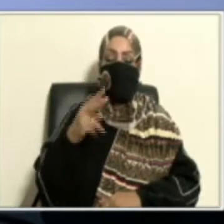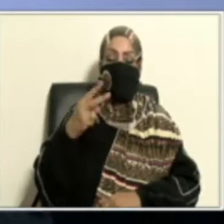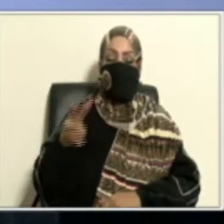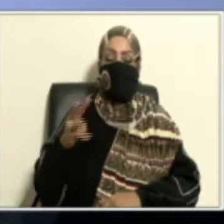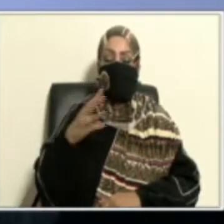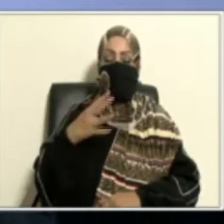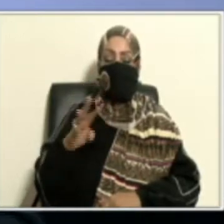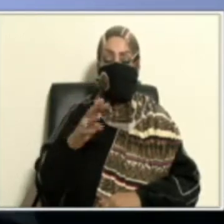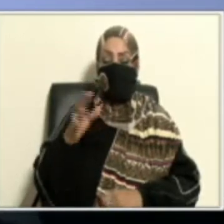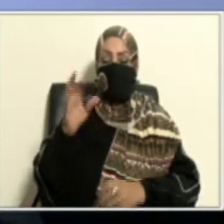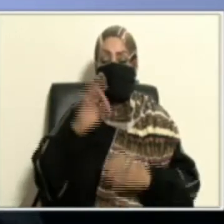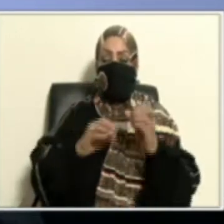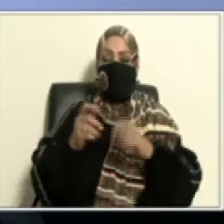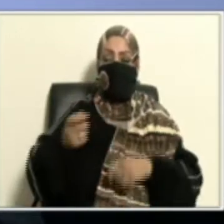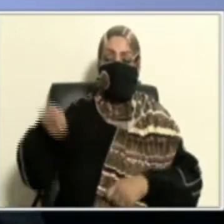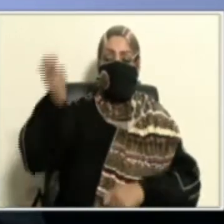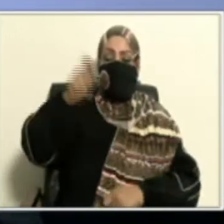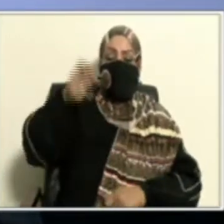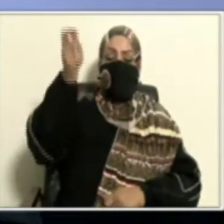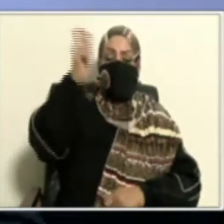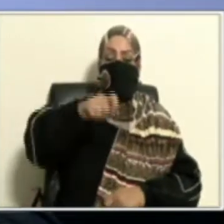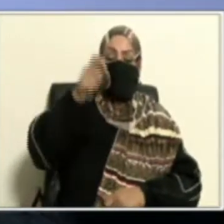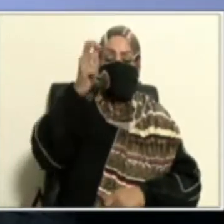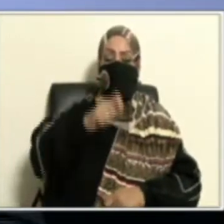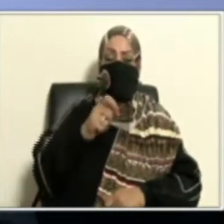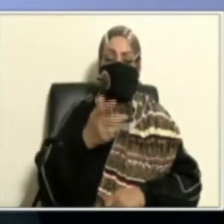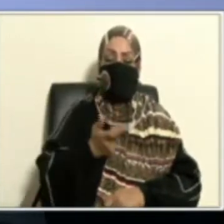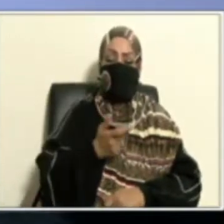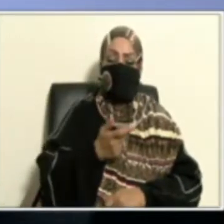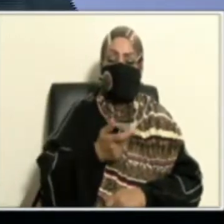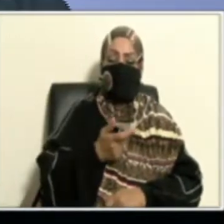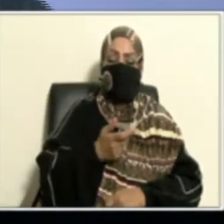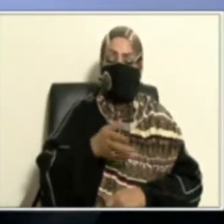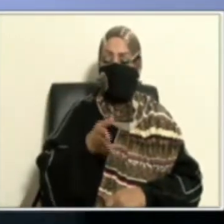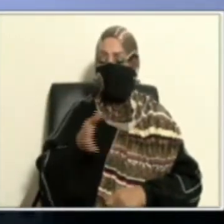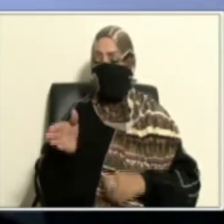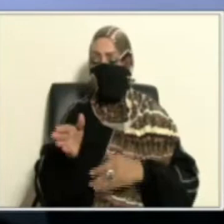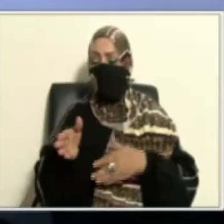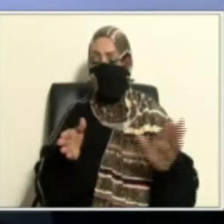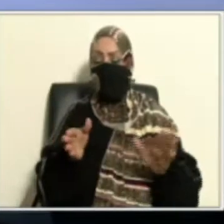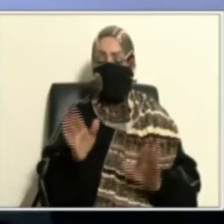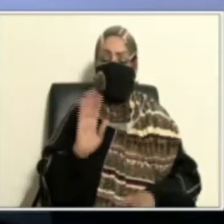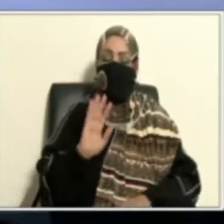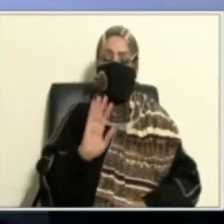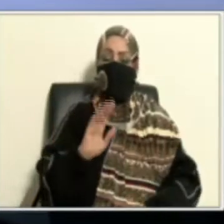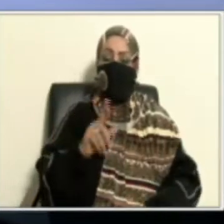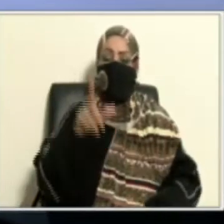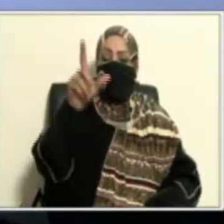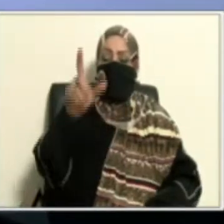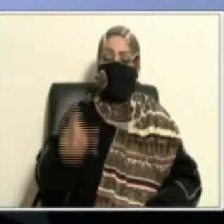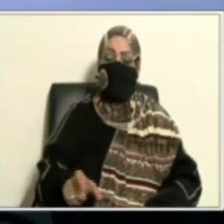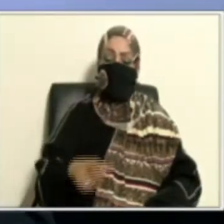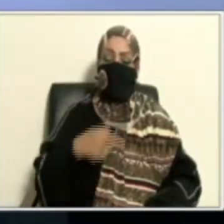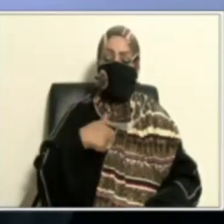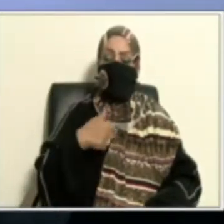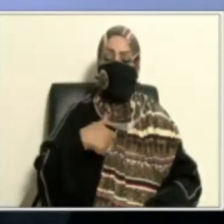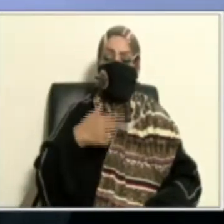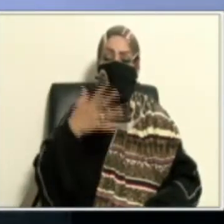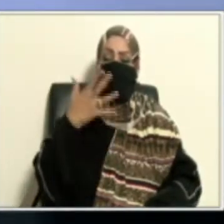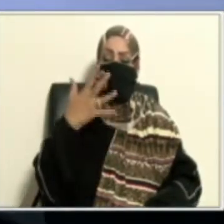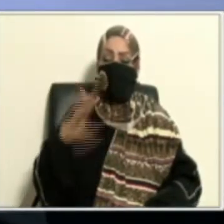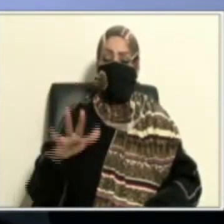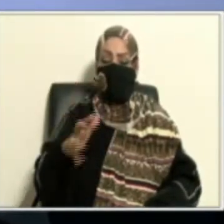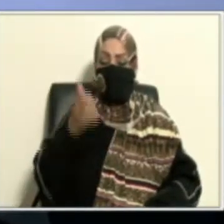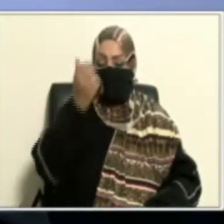رأيك نعطيك 50 ولا 60 ألف باش أديل العقد ب 150 بناء على